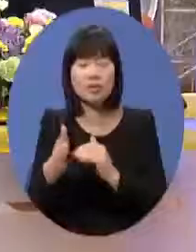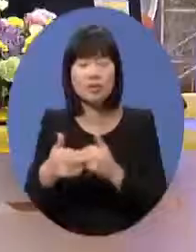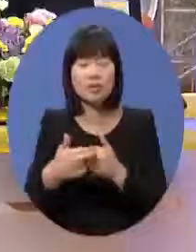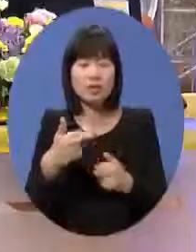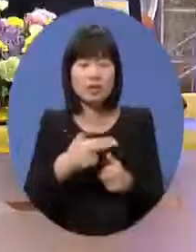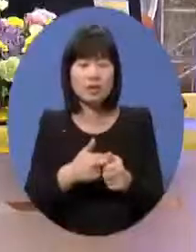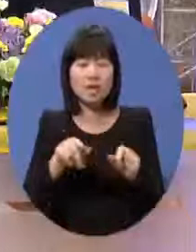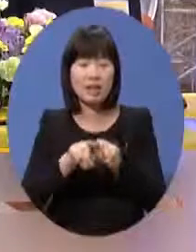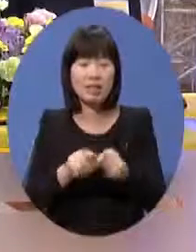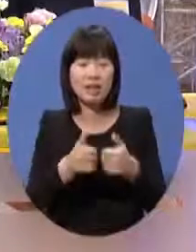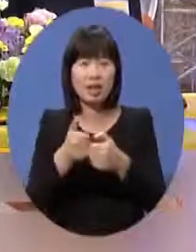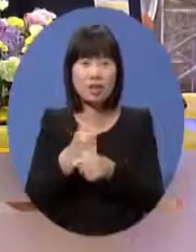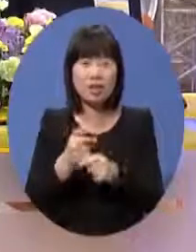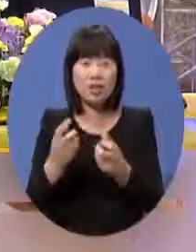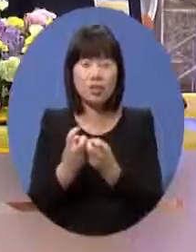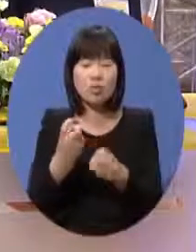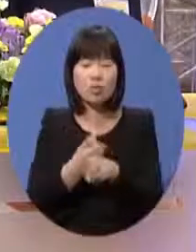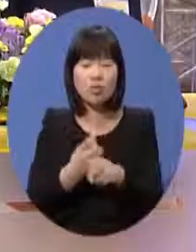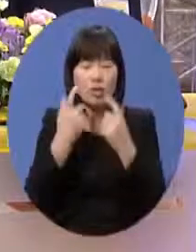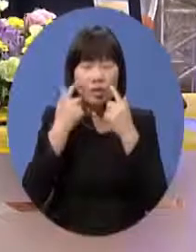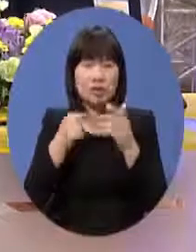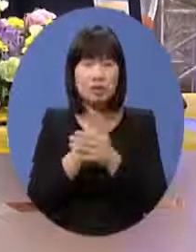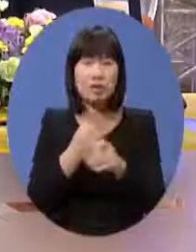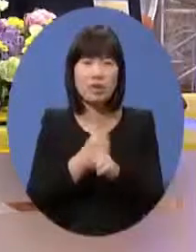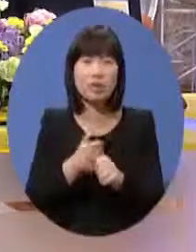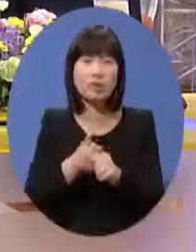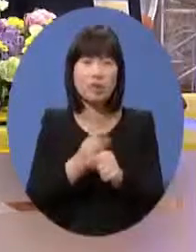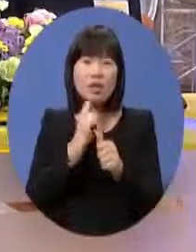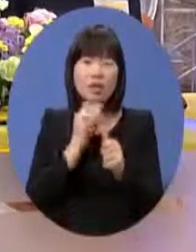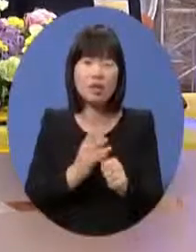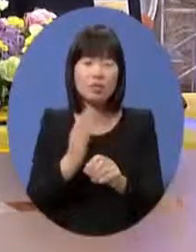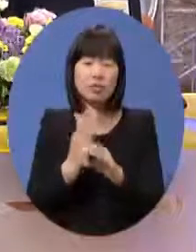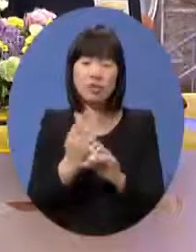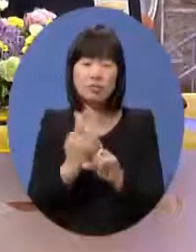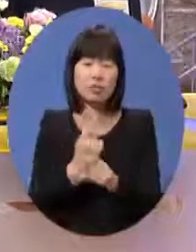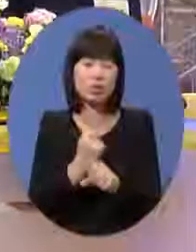상의를 하면서 어떻게 할 것인가를 확실하게 결정하고 밀고 나가야 돼요. 중간에 고칠 생각하지 말고. 네.